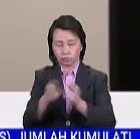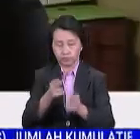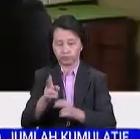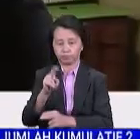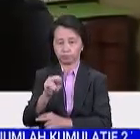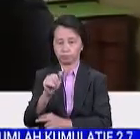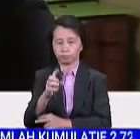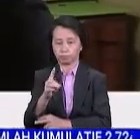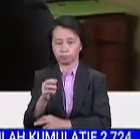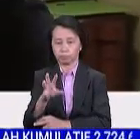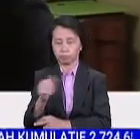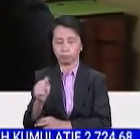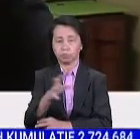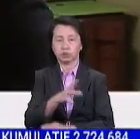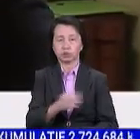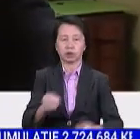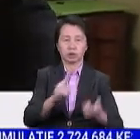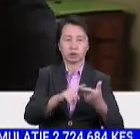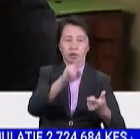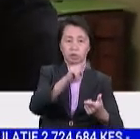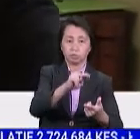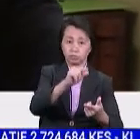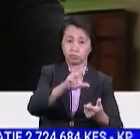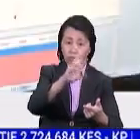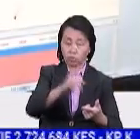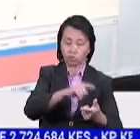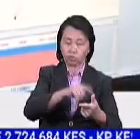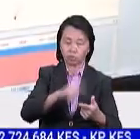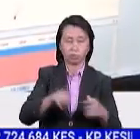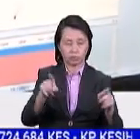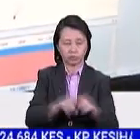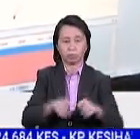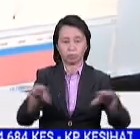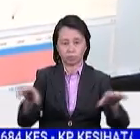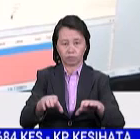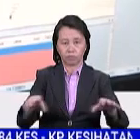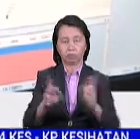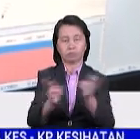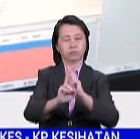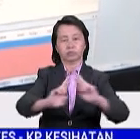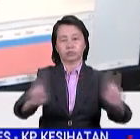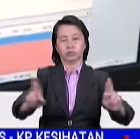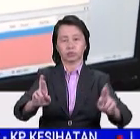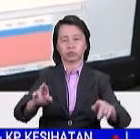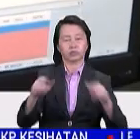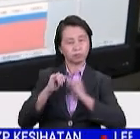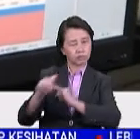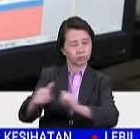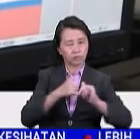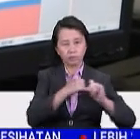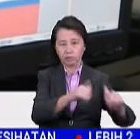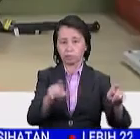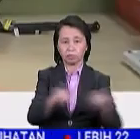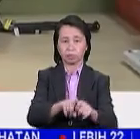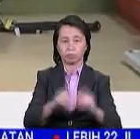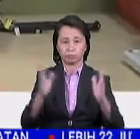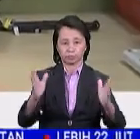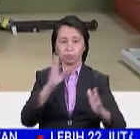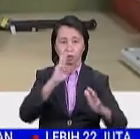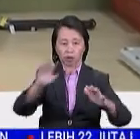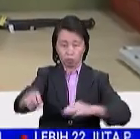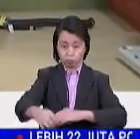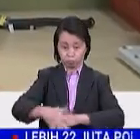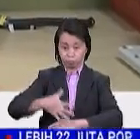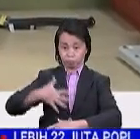Bencana Negeri serta Badan Bukan Kerajaan NGO turut melaksanakan persediaan yang sama. Sepanjang tempoh air